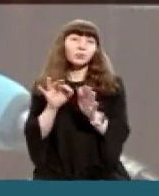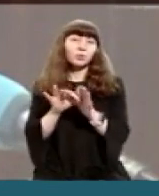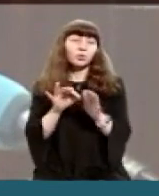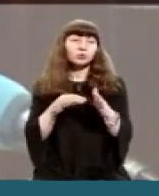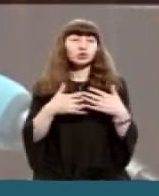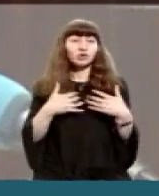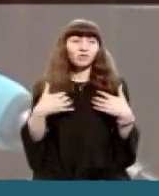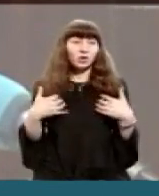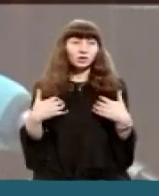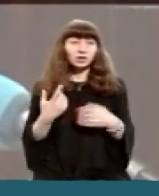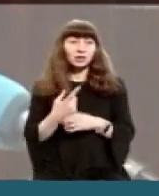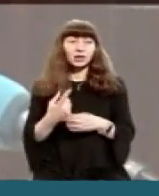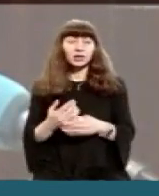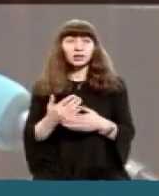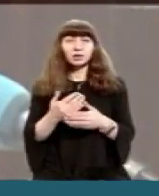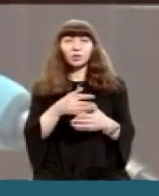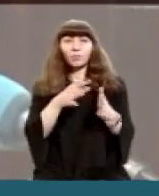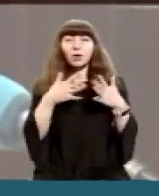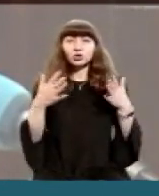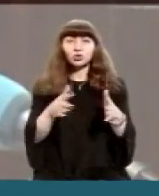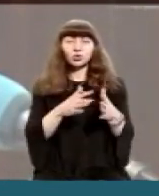скота. Это же целый процесс,